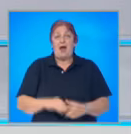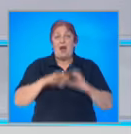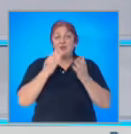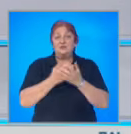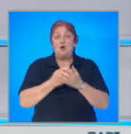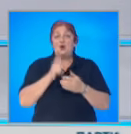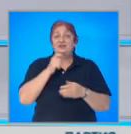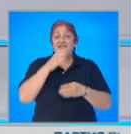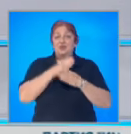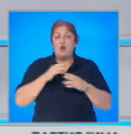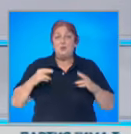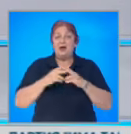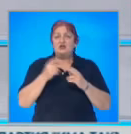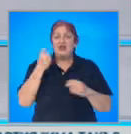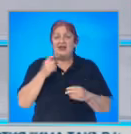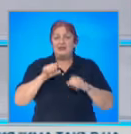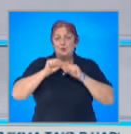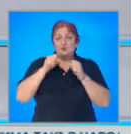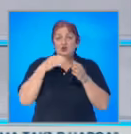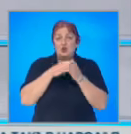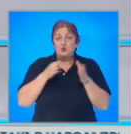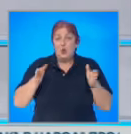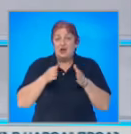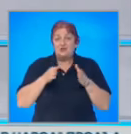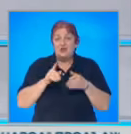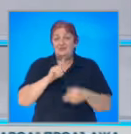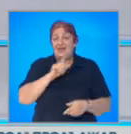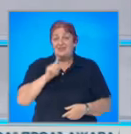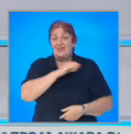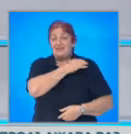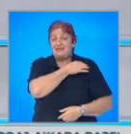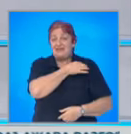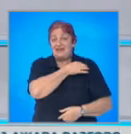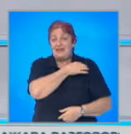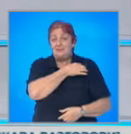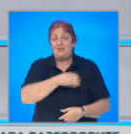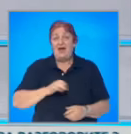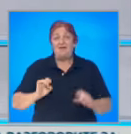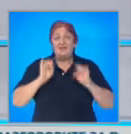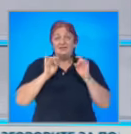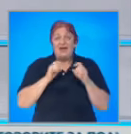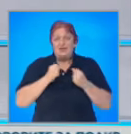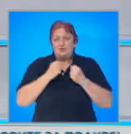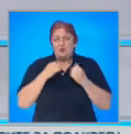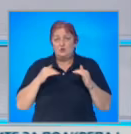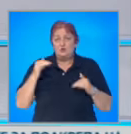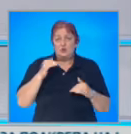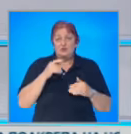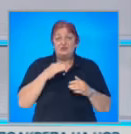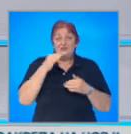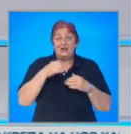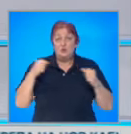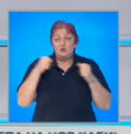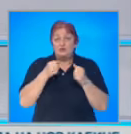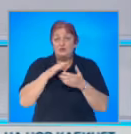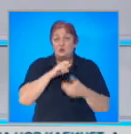А по света, от Сидни до Париж, хиляди протестираха срещу ограниченията за неваксинирани. В Австралия напрежението се покачи и се стигна